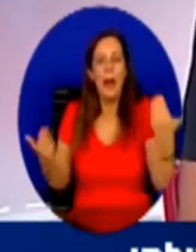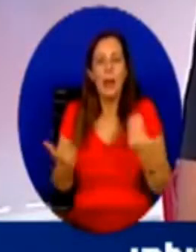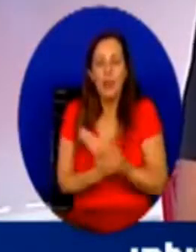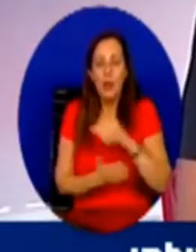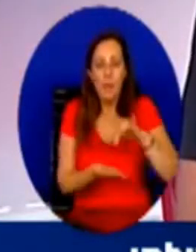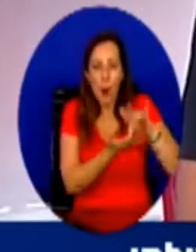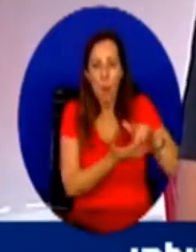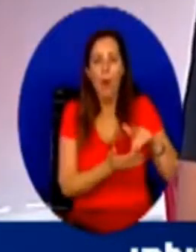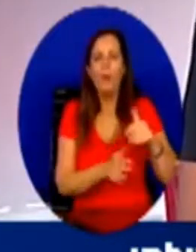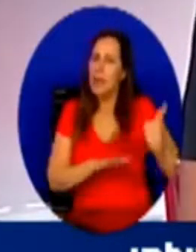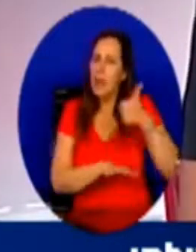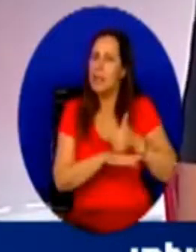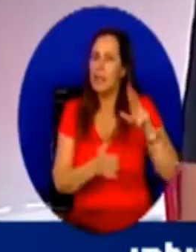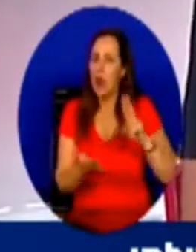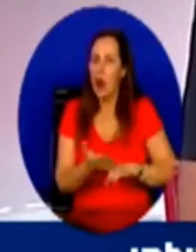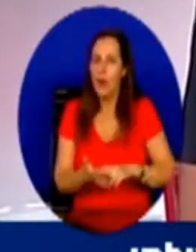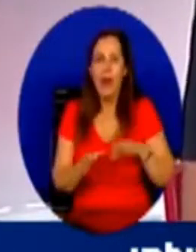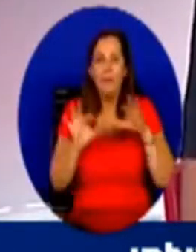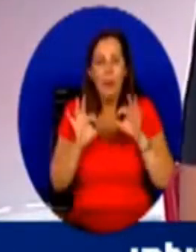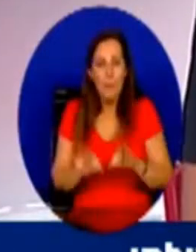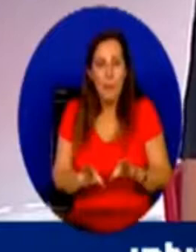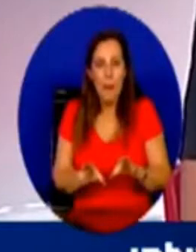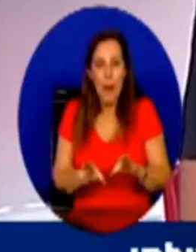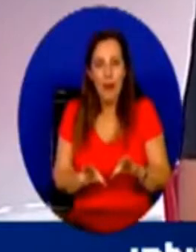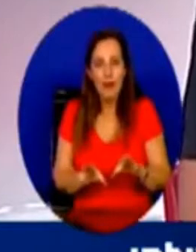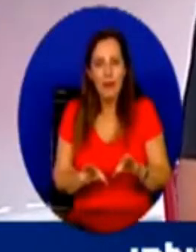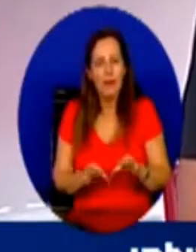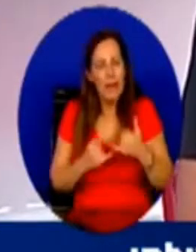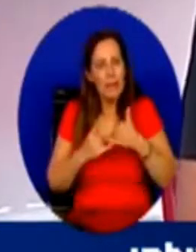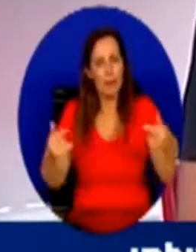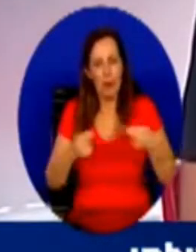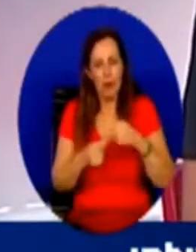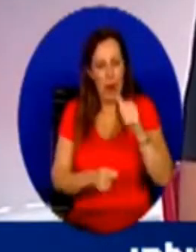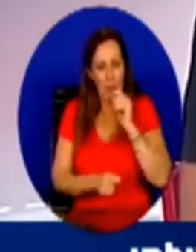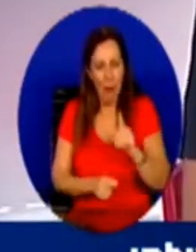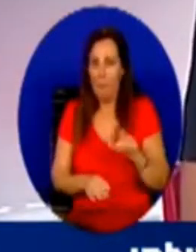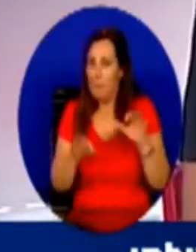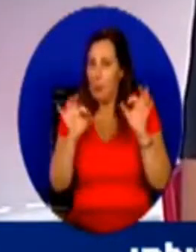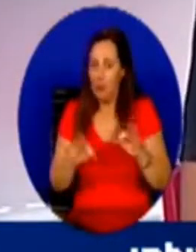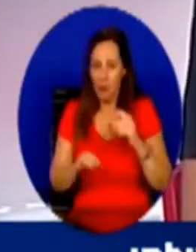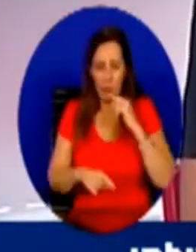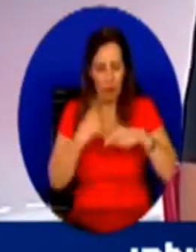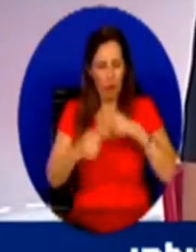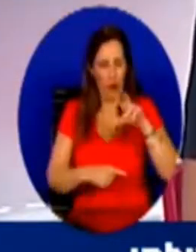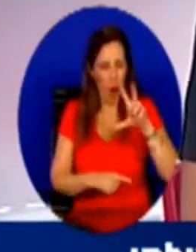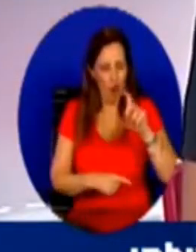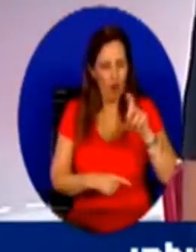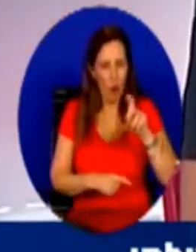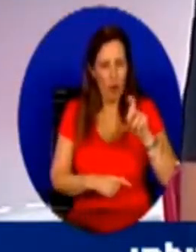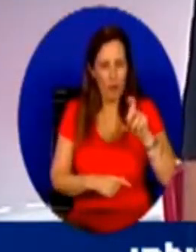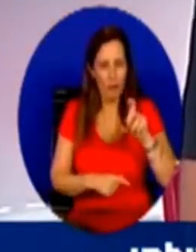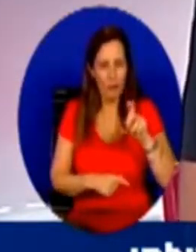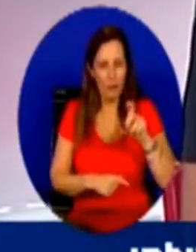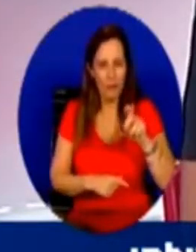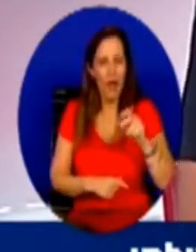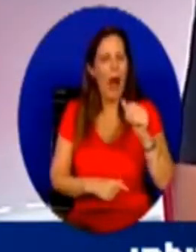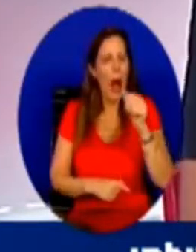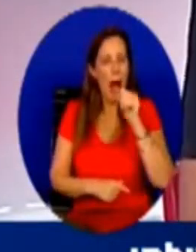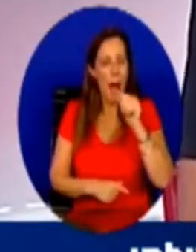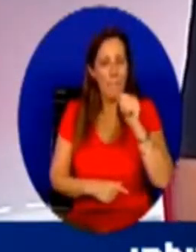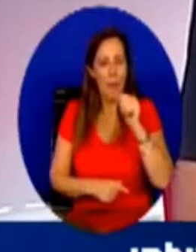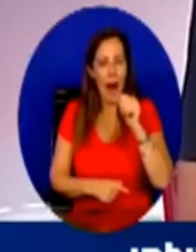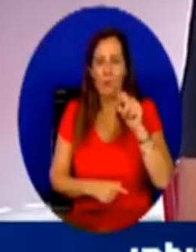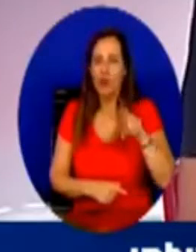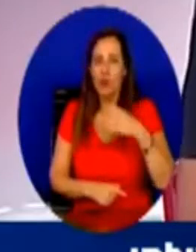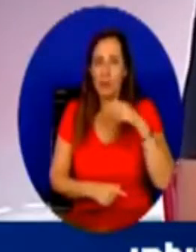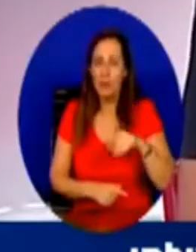בצורה טובה, ובאמת לדאוג ולהתפתח. ולמעשה בשנות ה-30 ככה, כמות המים ששוערה